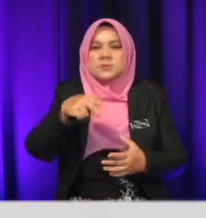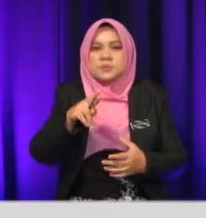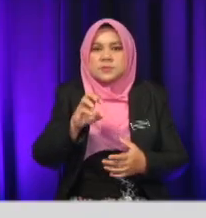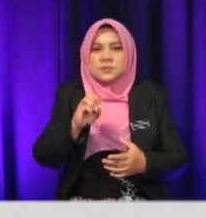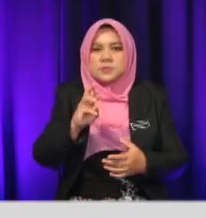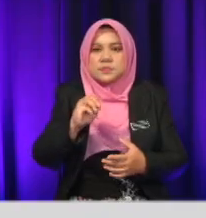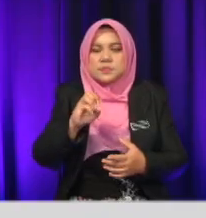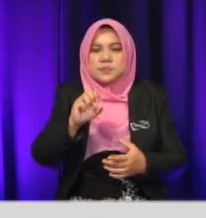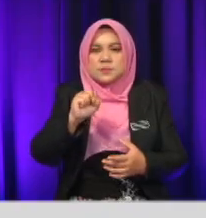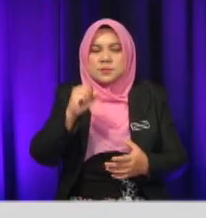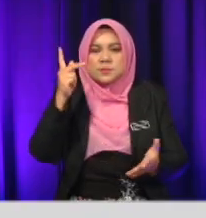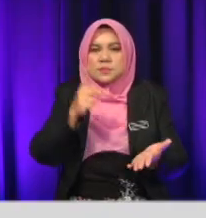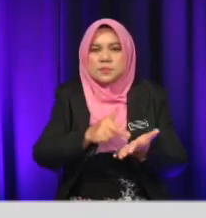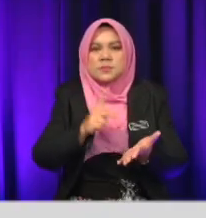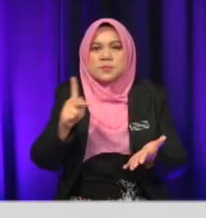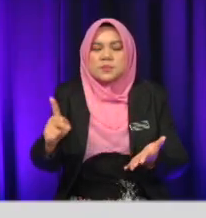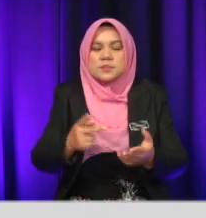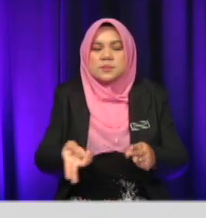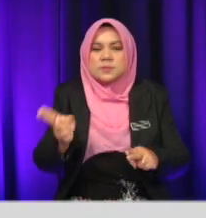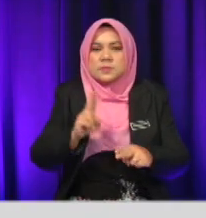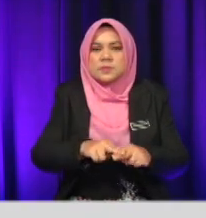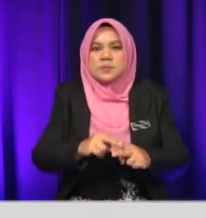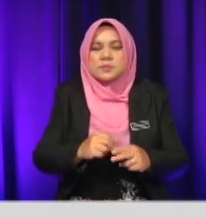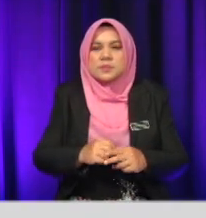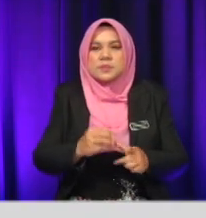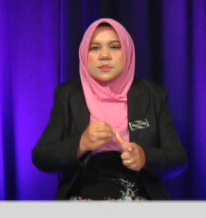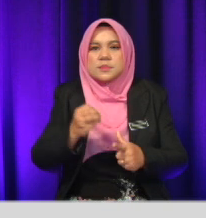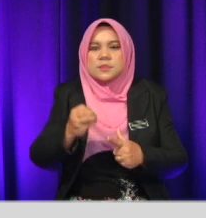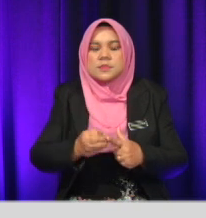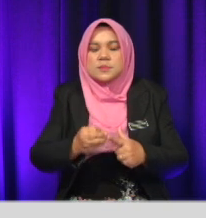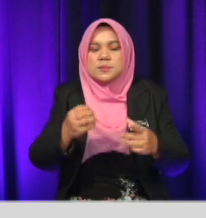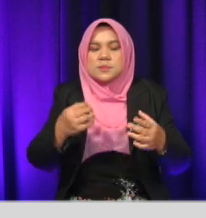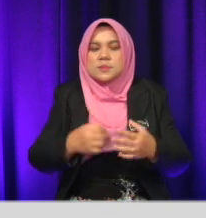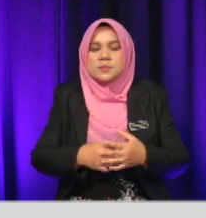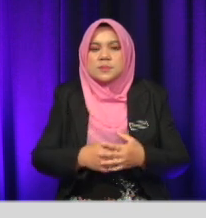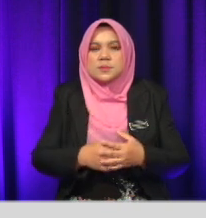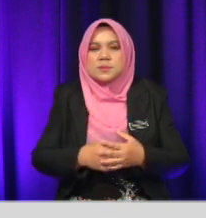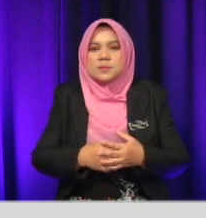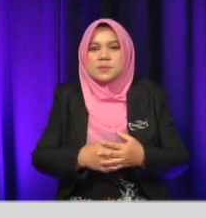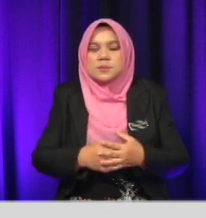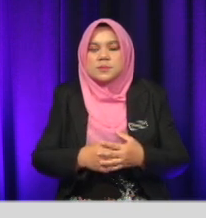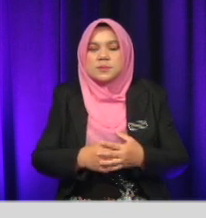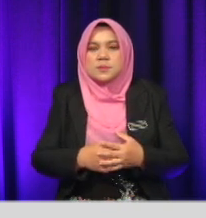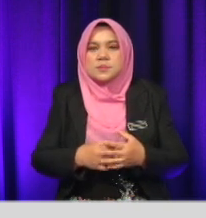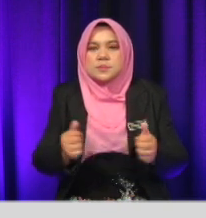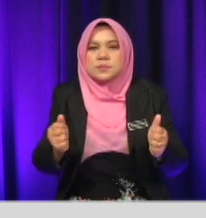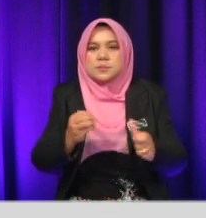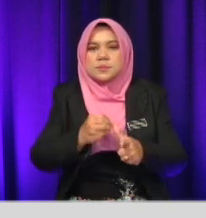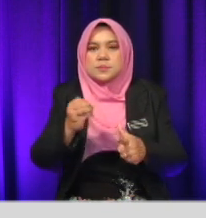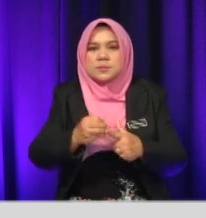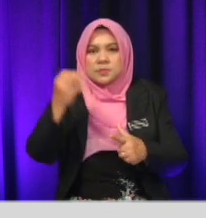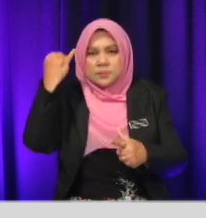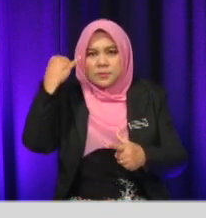Mempromosikan, memperkenalkan, meningkatkan atau melariskan jualan satu produk perkhidmatan atau